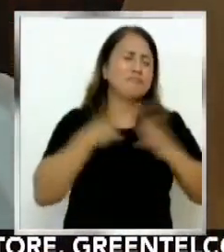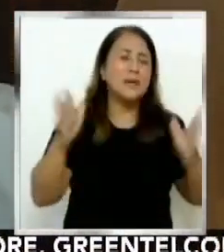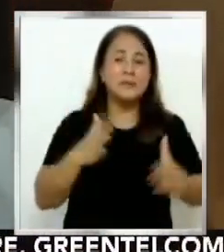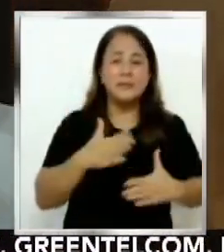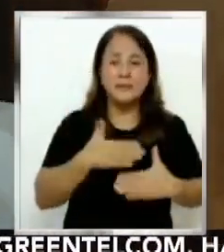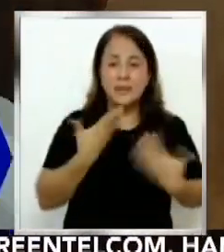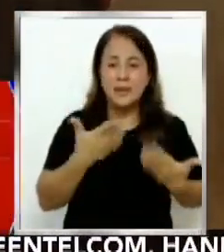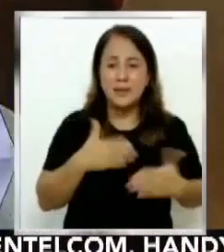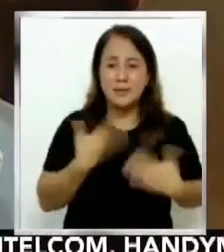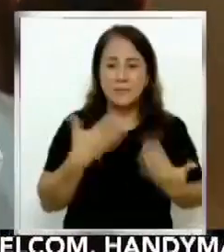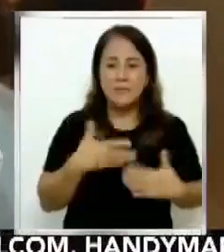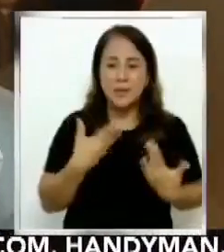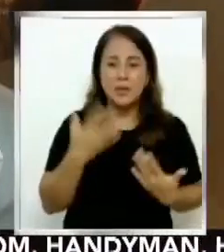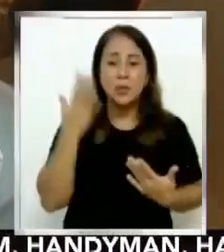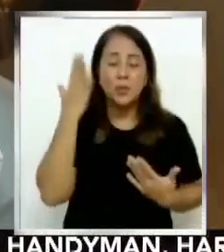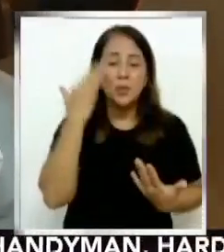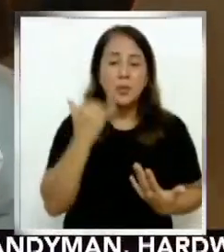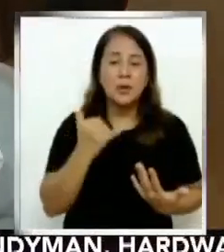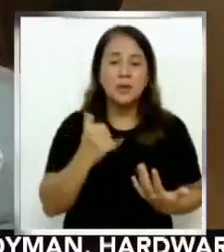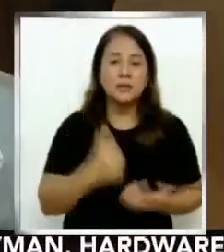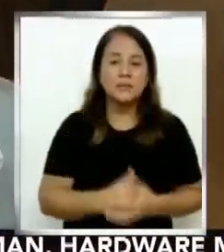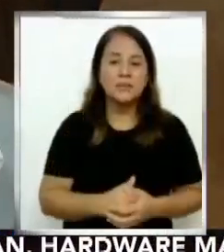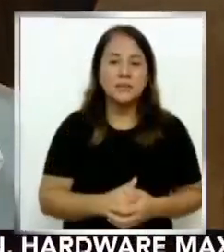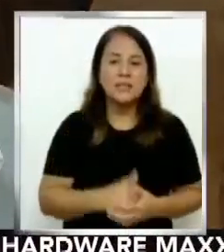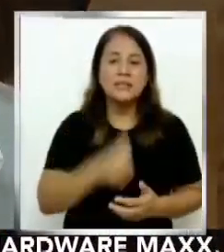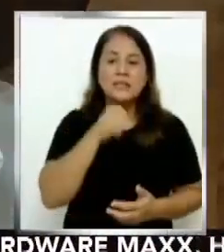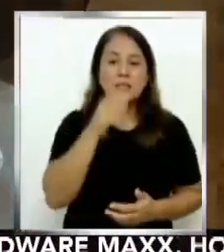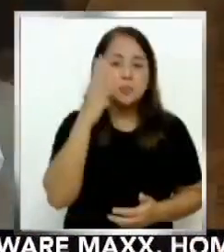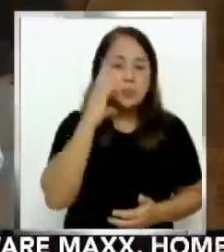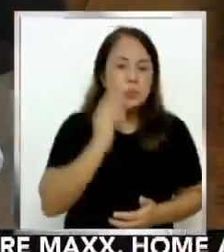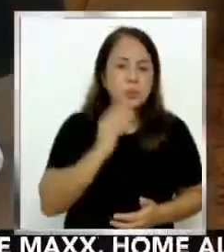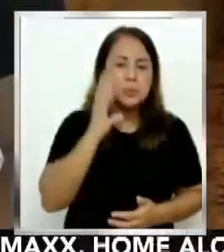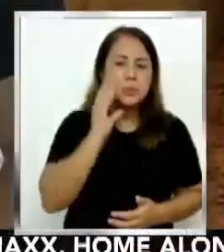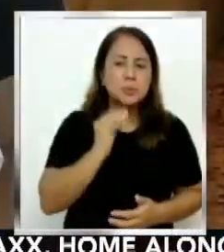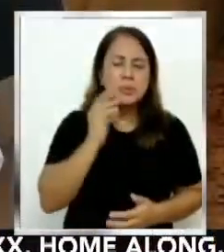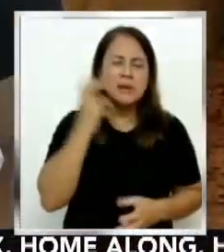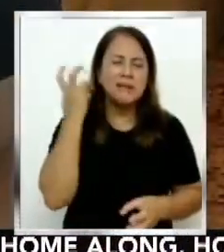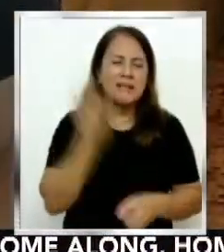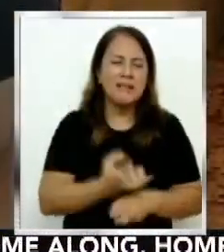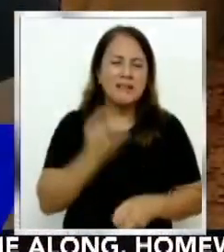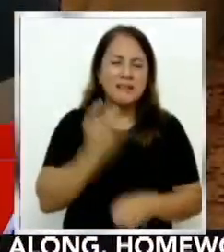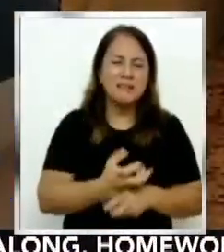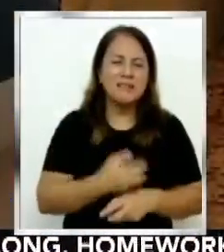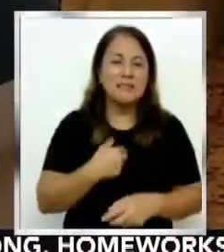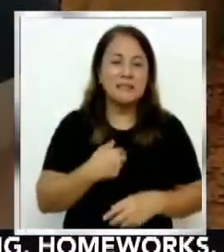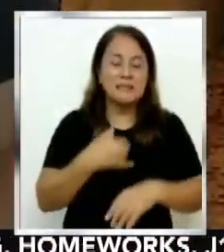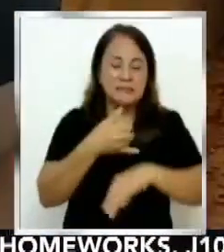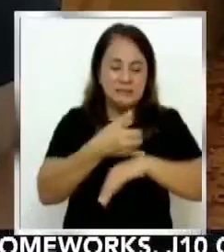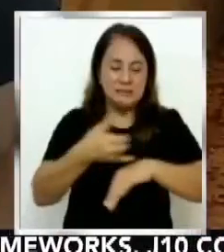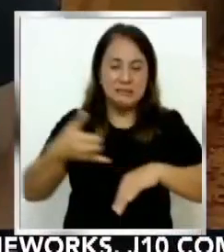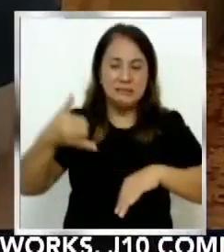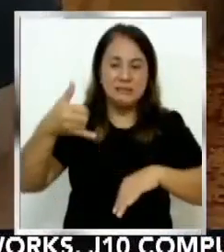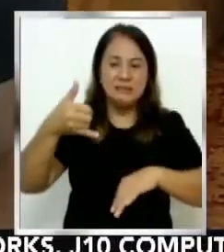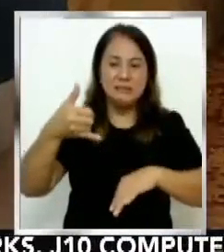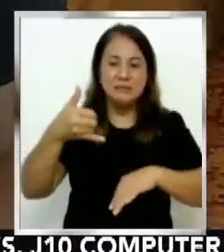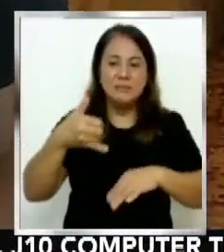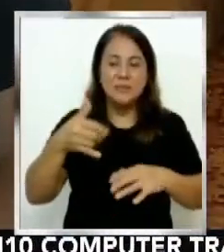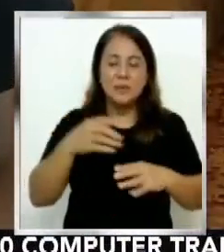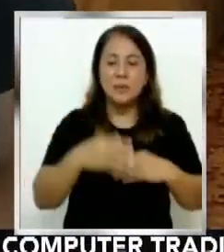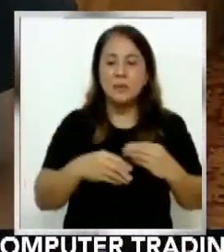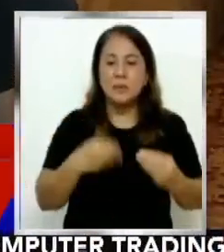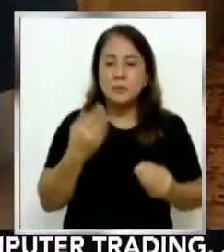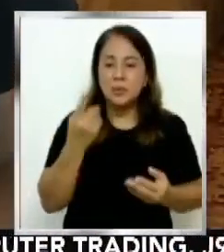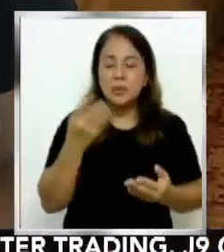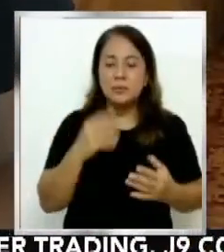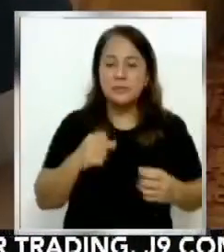yung ma-experience yung ganong hirap sa chemo po. Ang sandang cancer survivors na naririto ngayon,